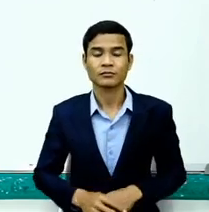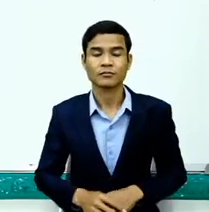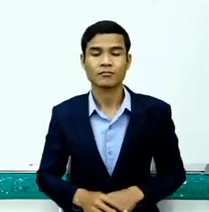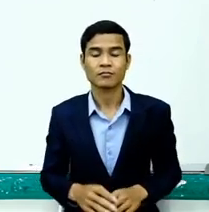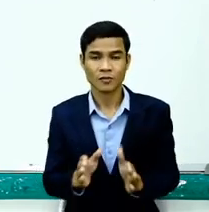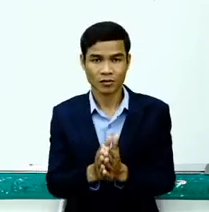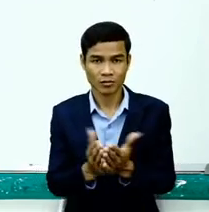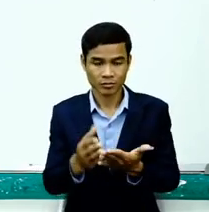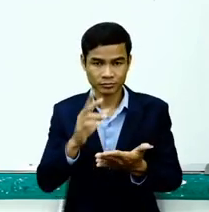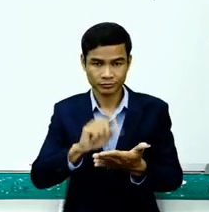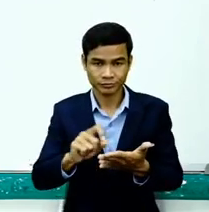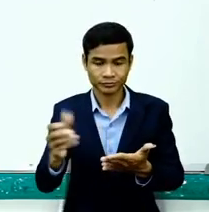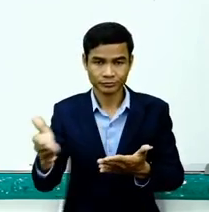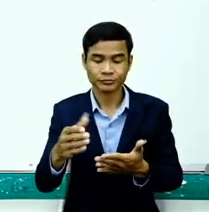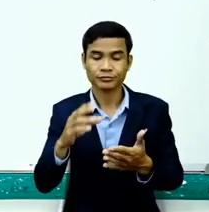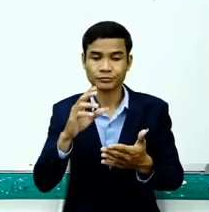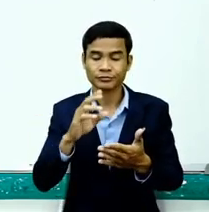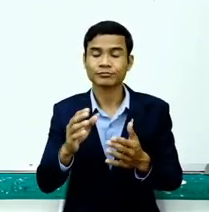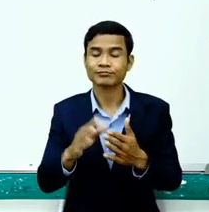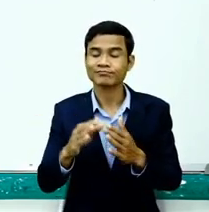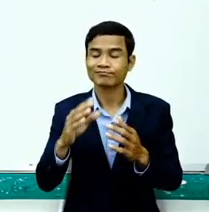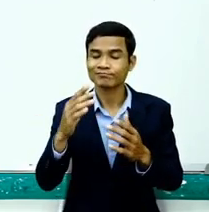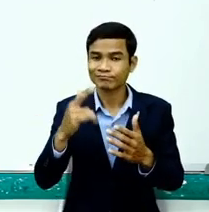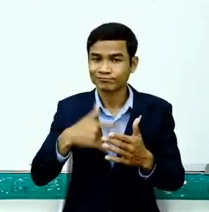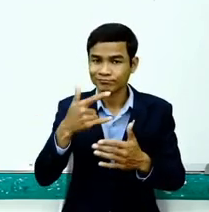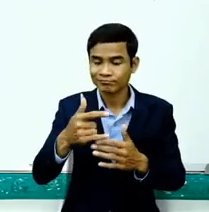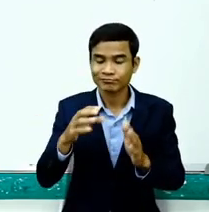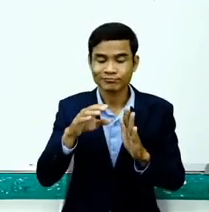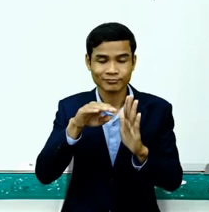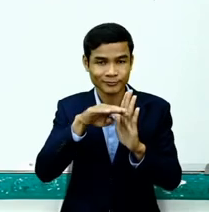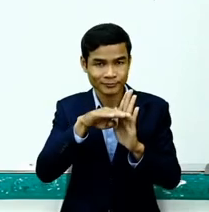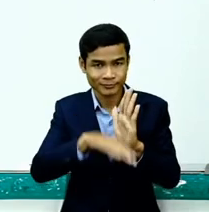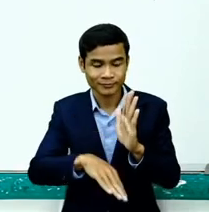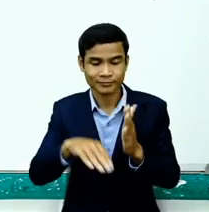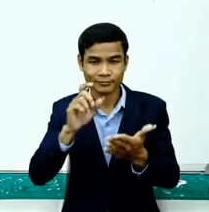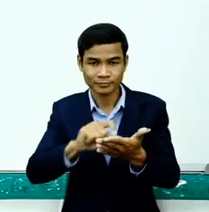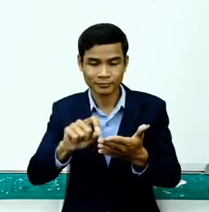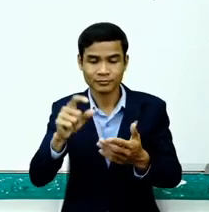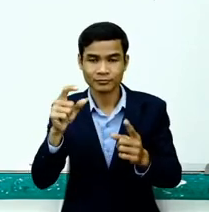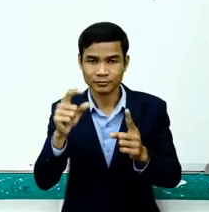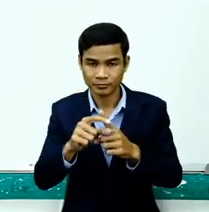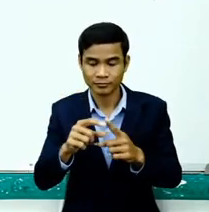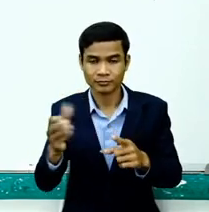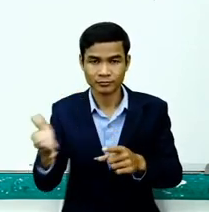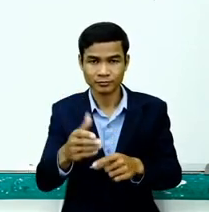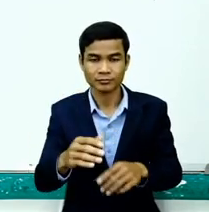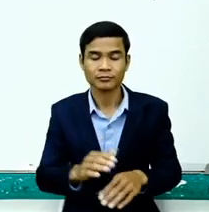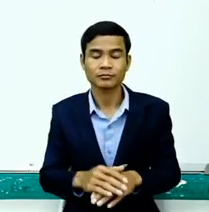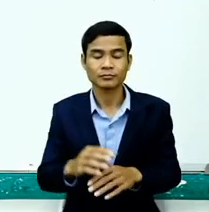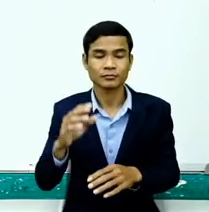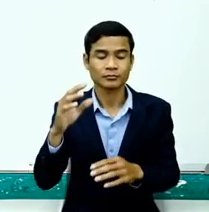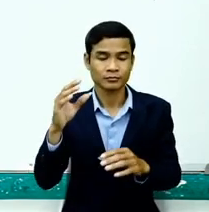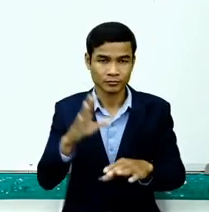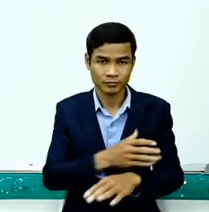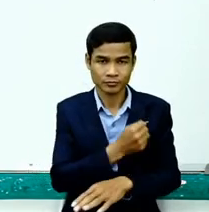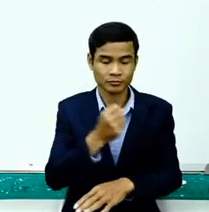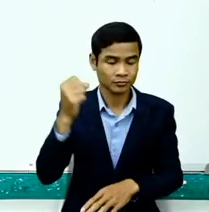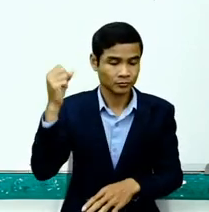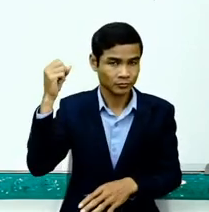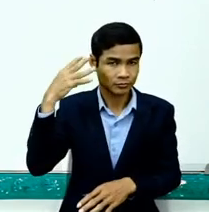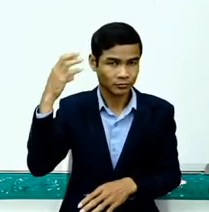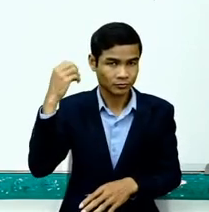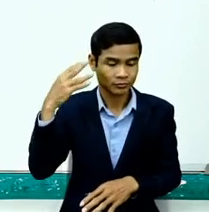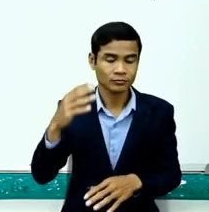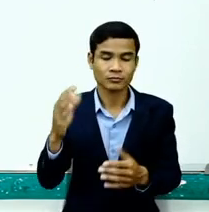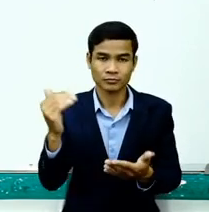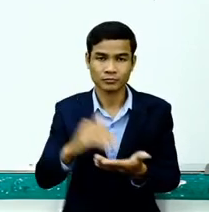cha ta kon sa se pen tua pi ta kan lai dai kon tuk chan lah chap dam sa se pi rai mà